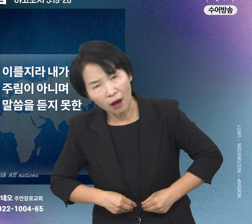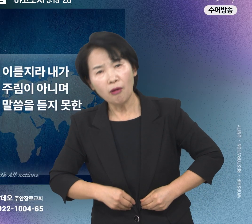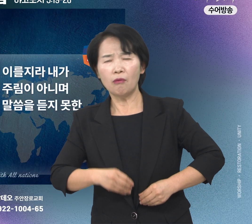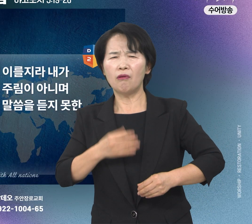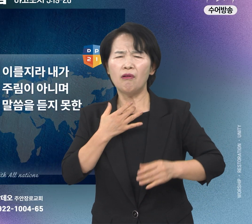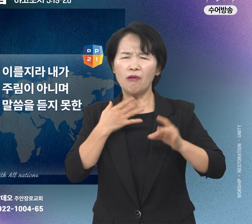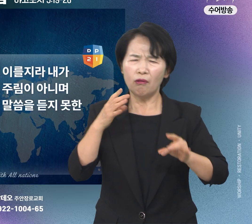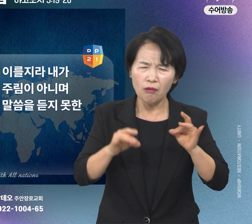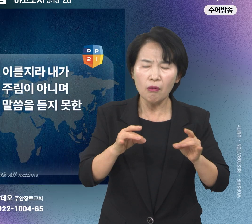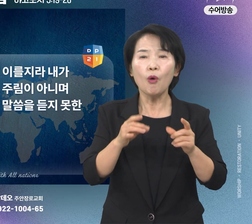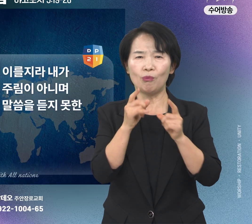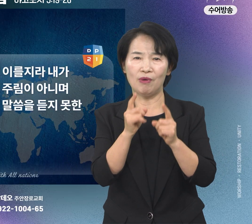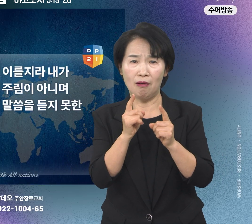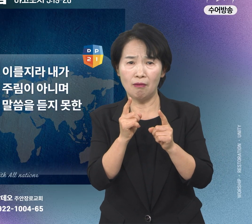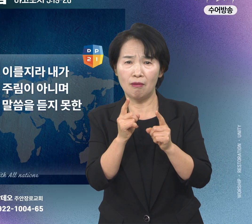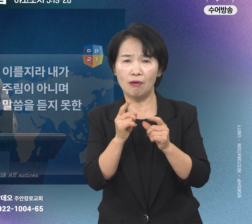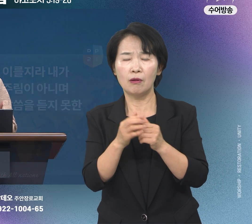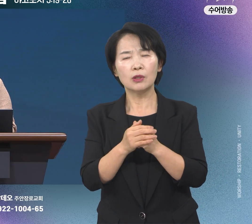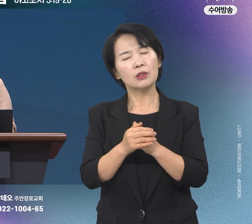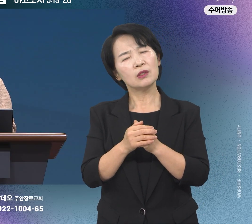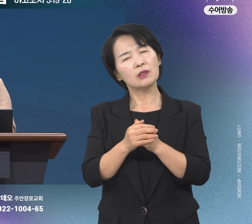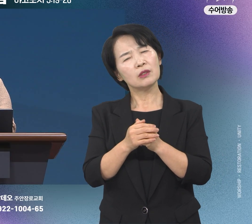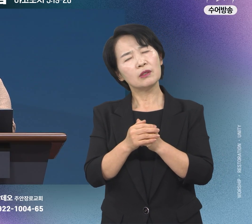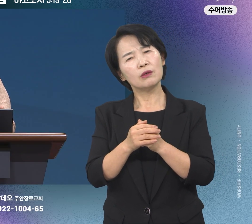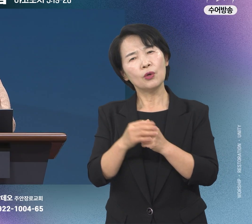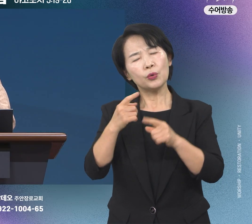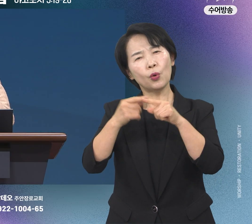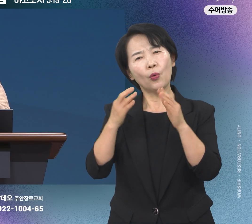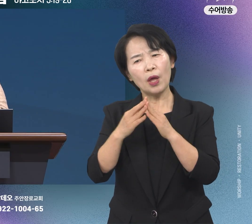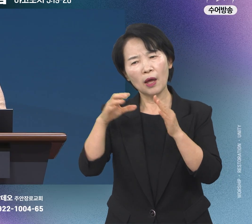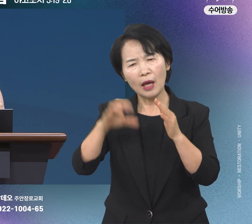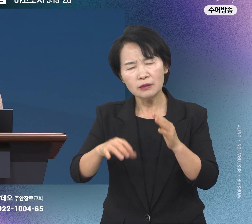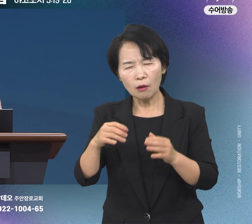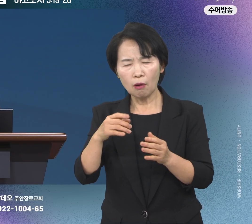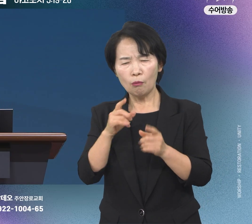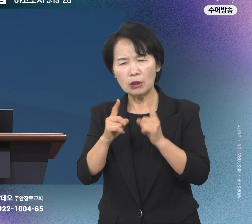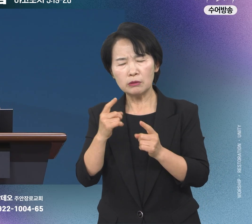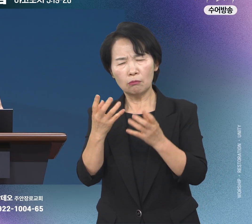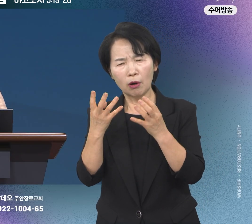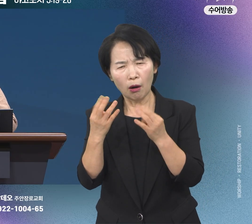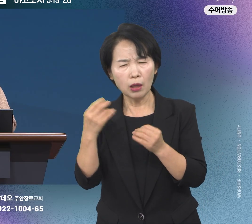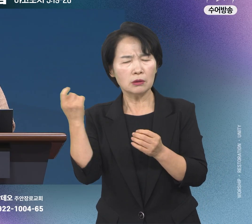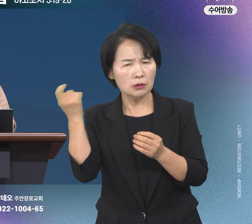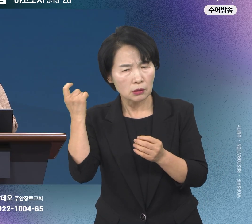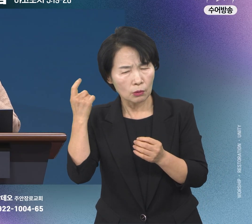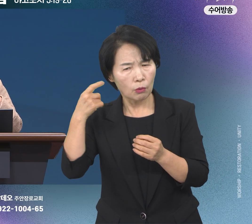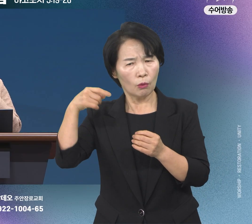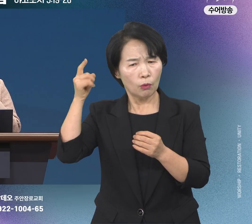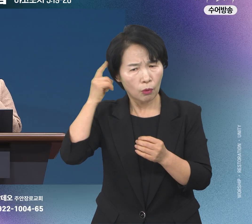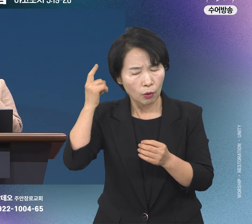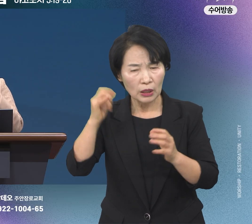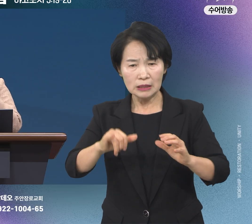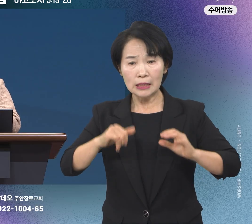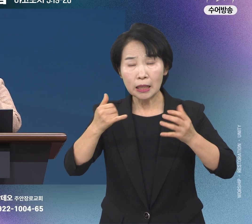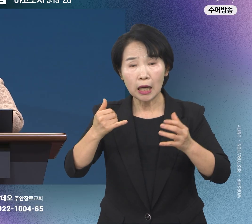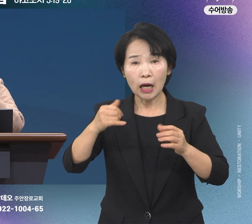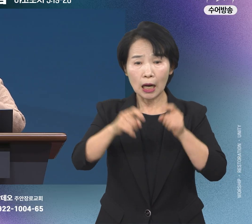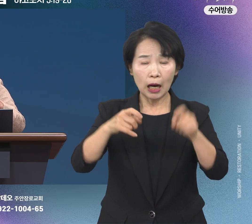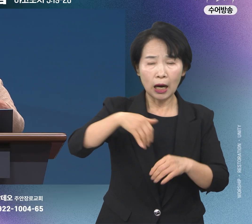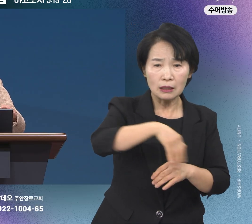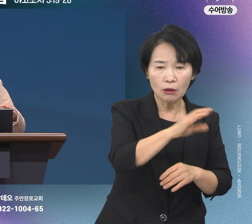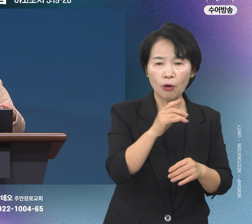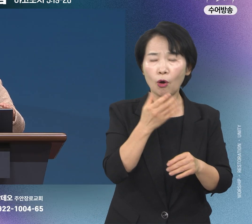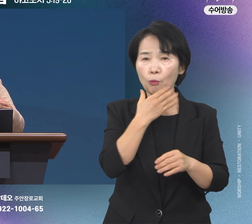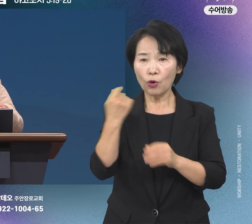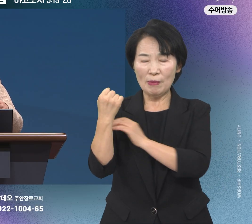자매님, 우리가 그동안 교회에서 말씀 듣고 그 다음에 이제 세상에 나아가면 그 복음의 힘이, 말씀의 힘이 계속해서